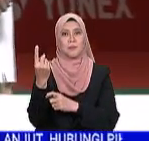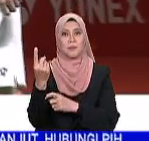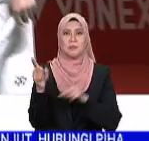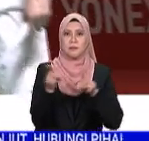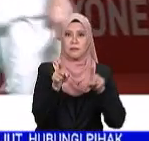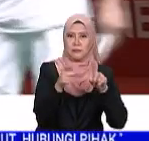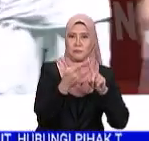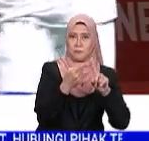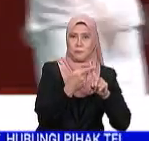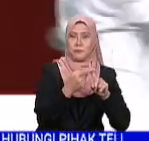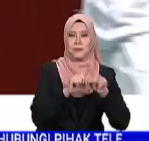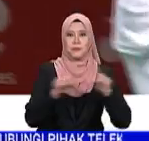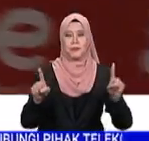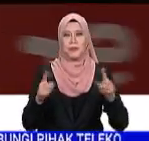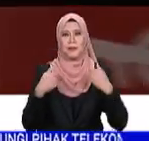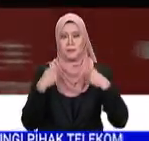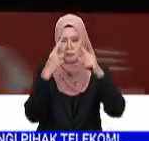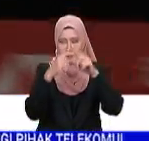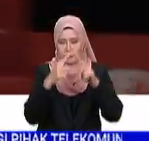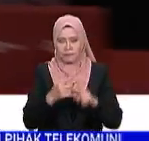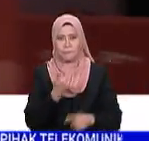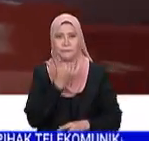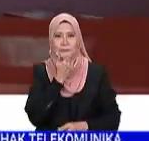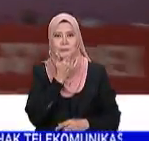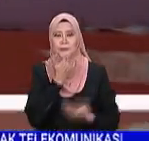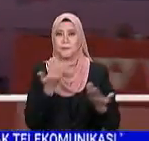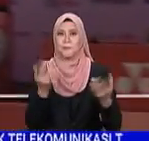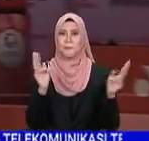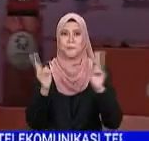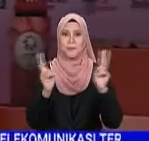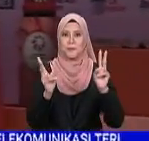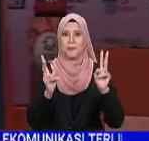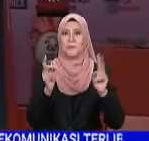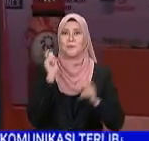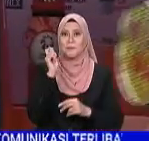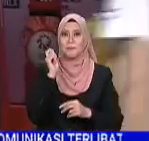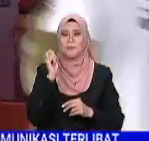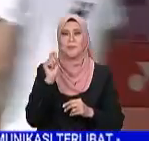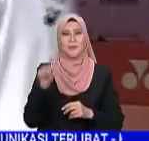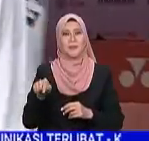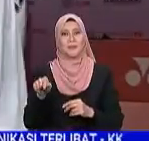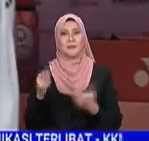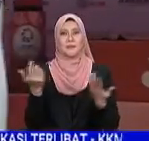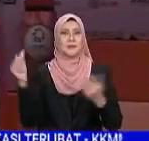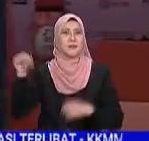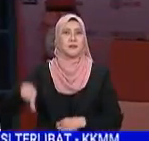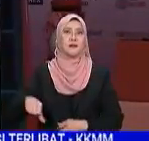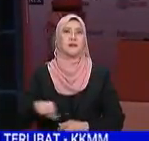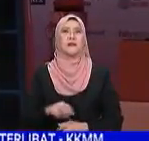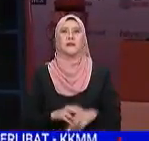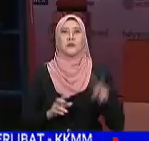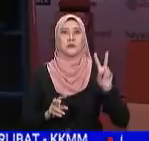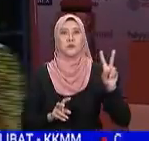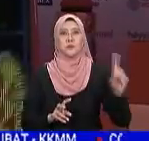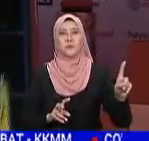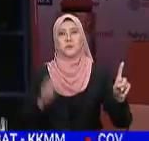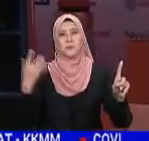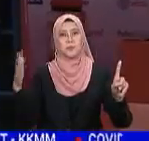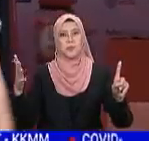sama namun beberapa kesilapan mudah yang dilakukan pasangan negara itu menyaksikan mereka tunjuk 21-15